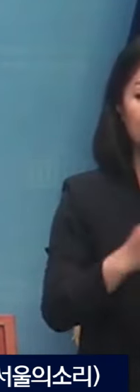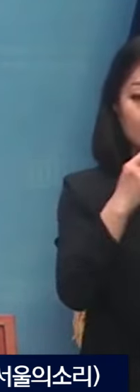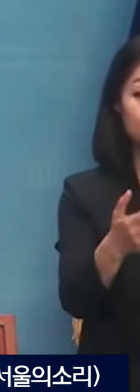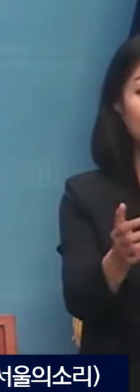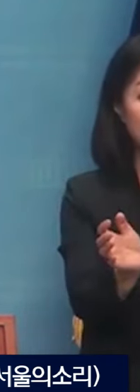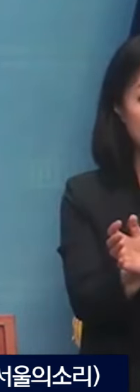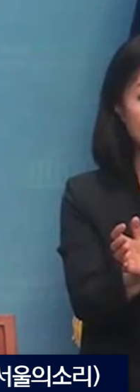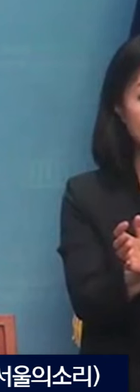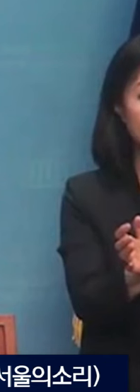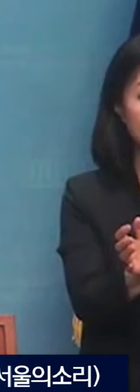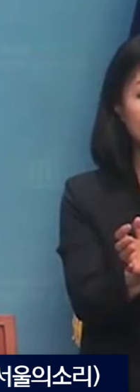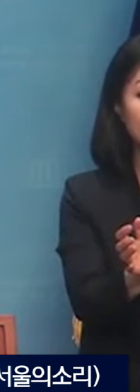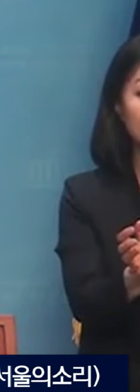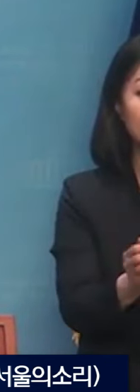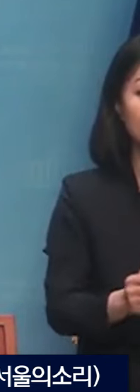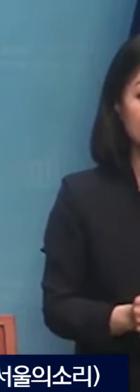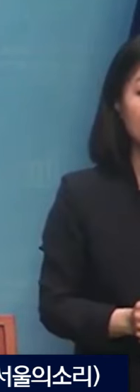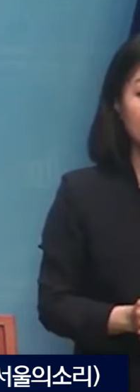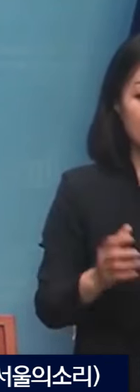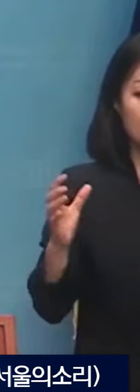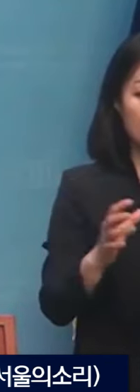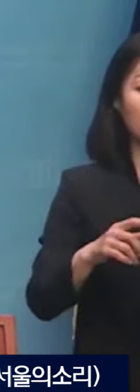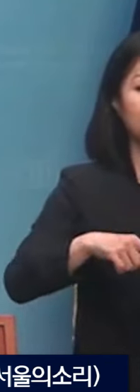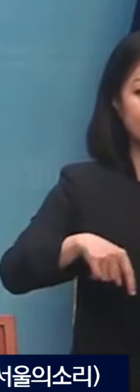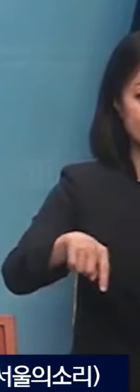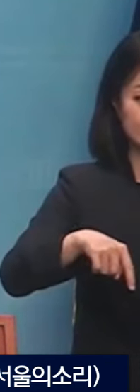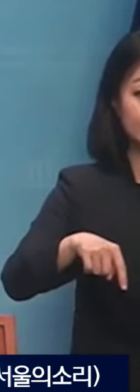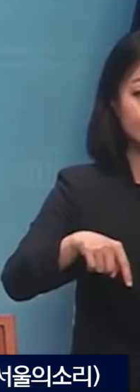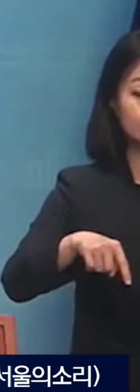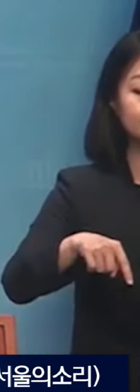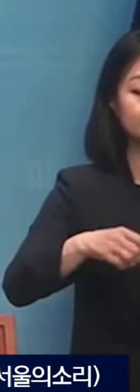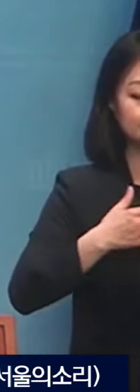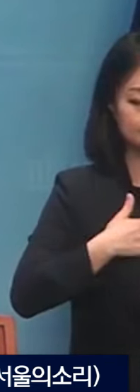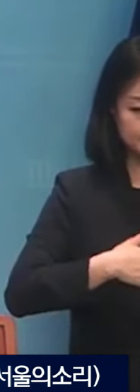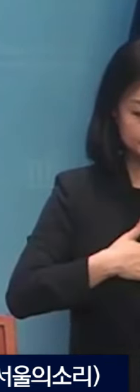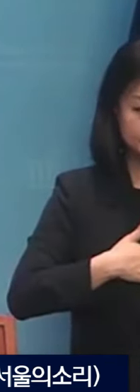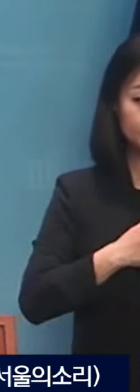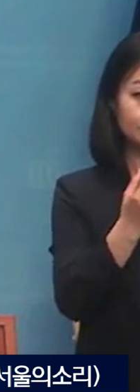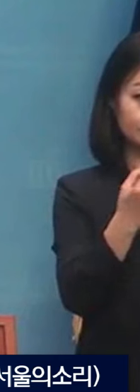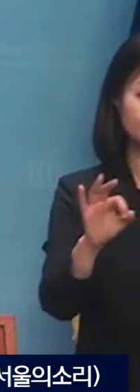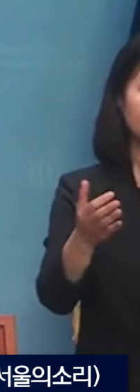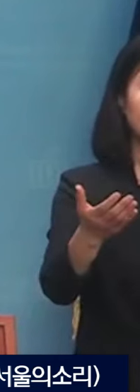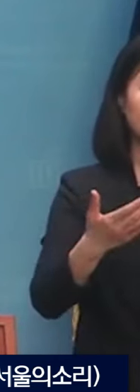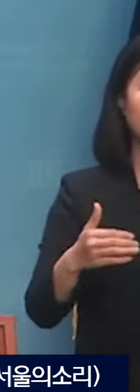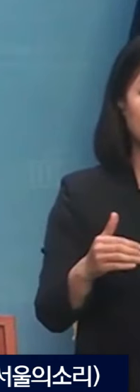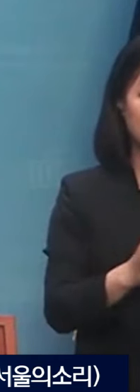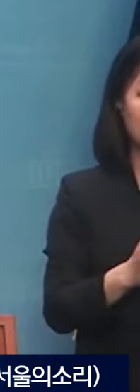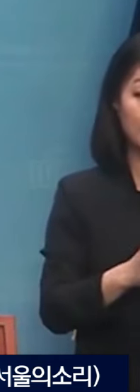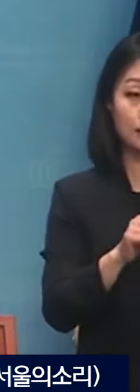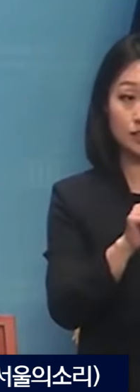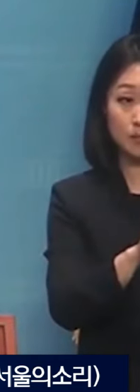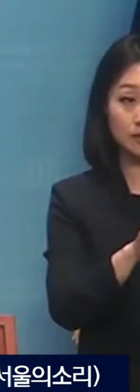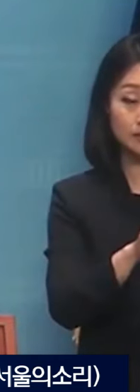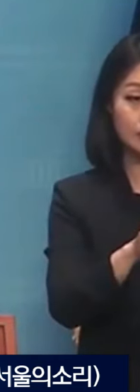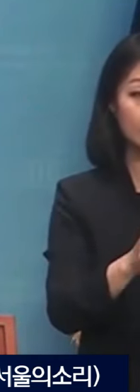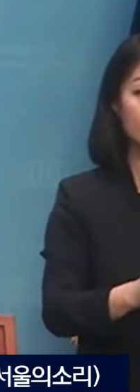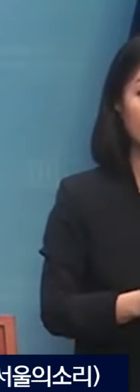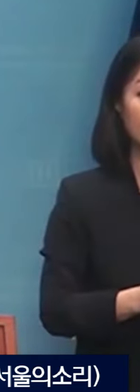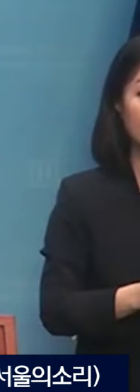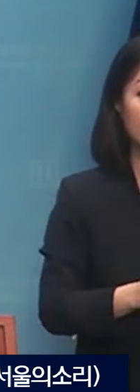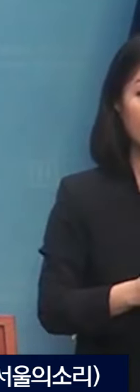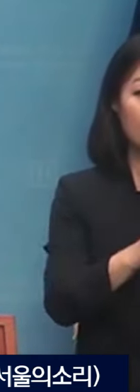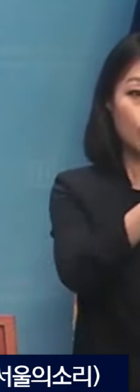민주당에서 협치의 뜻으로 받아들였습니다. 먼저 첫 번째는 불송치